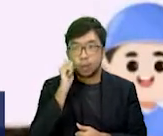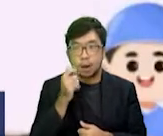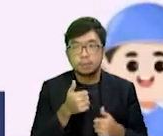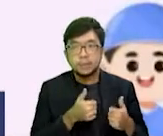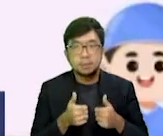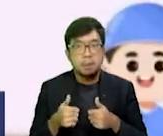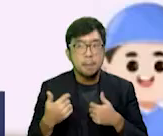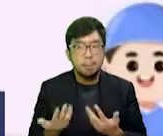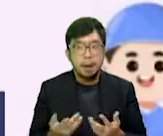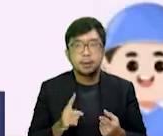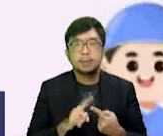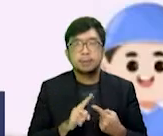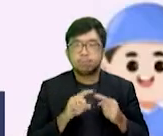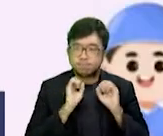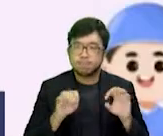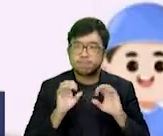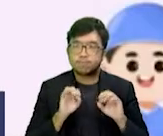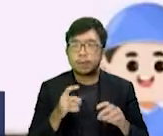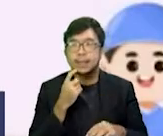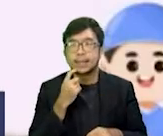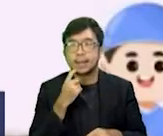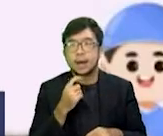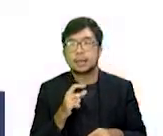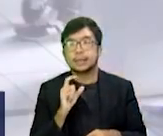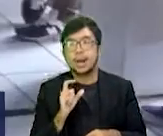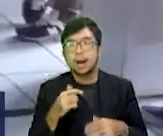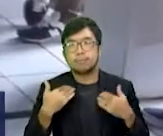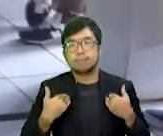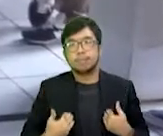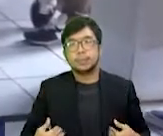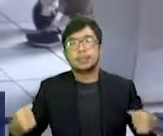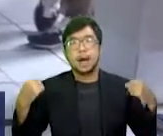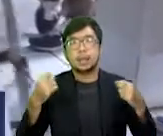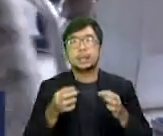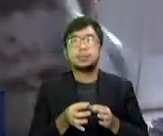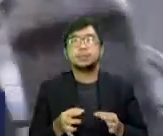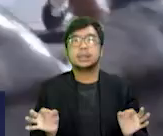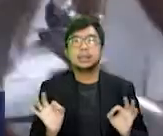edukasi tentang PHBS, perilaku hidup bersih dan sehat.